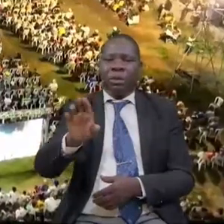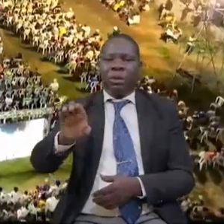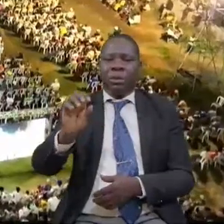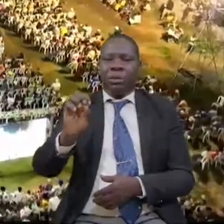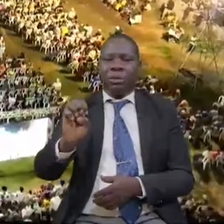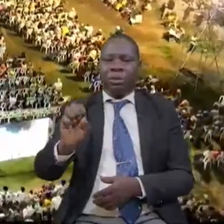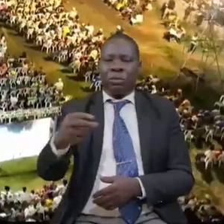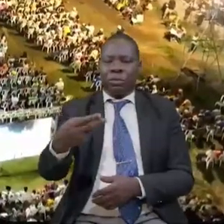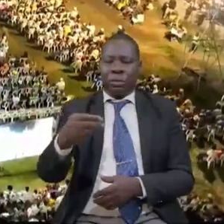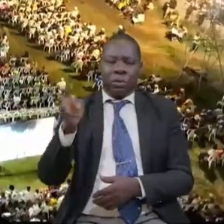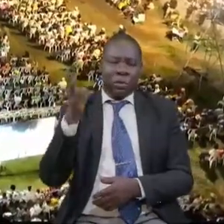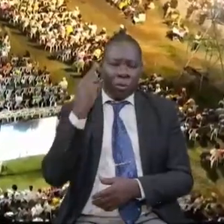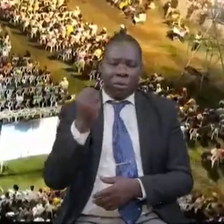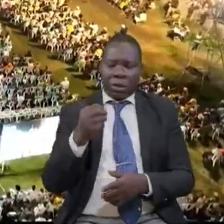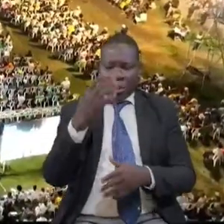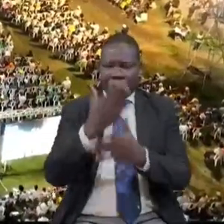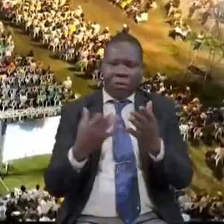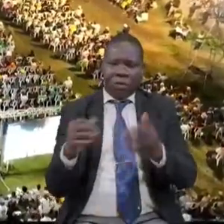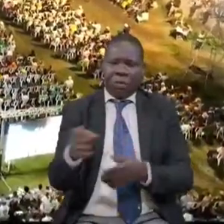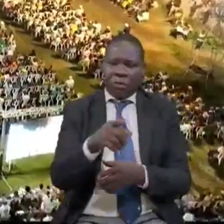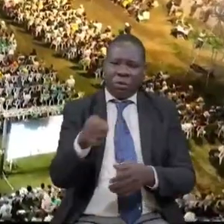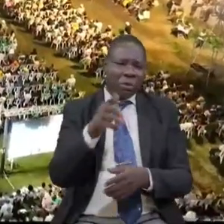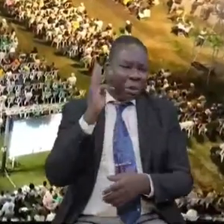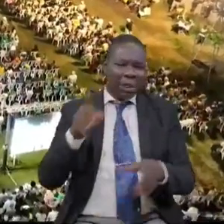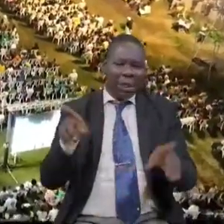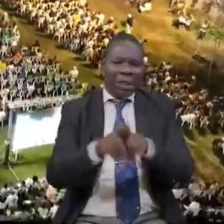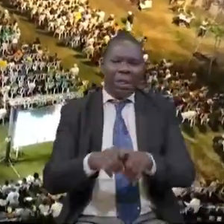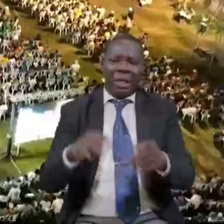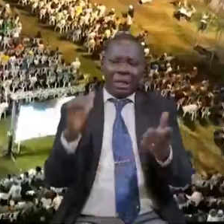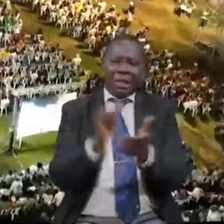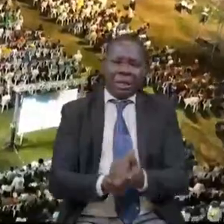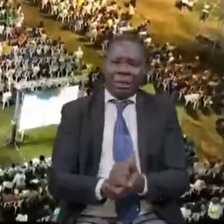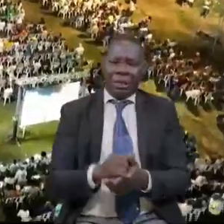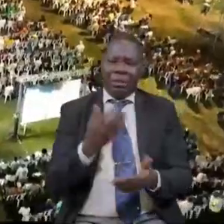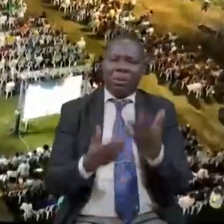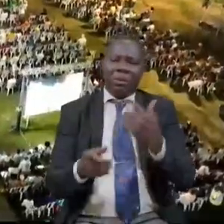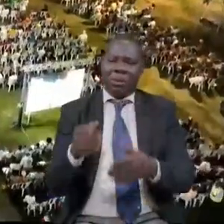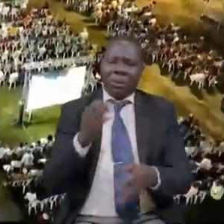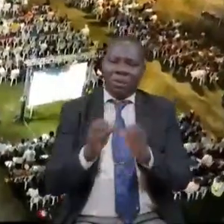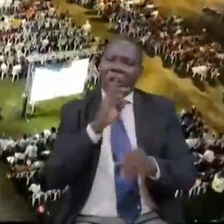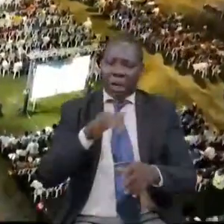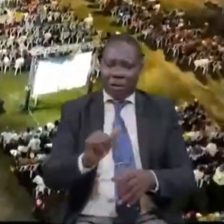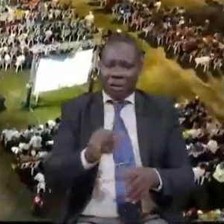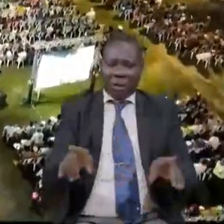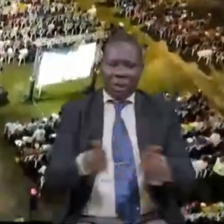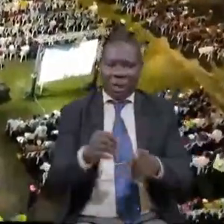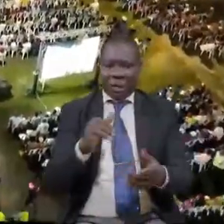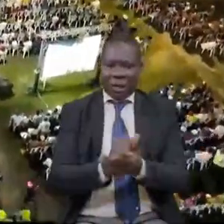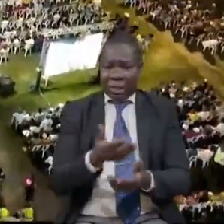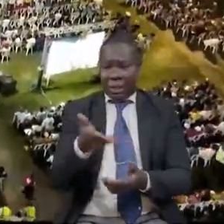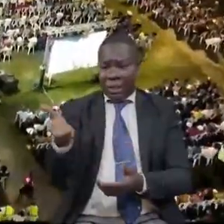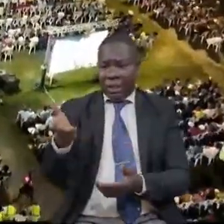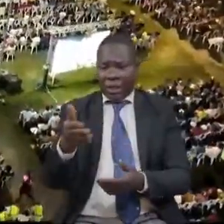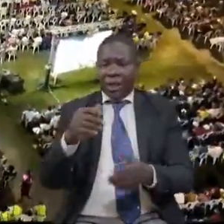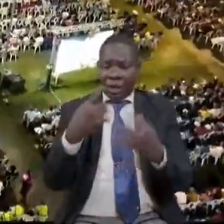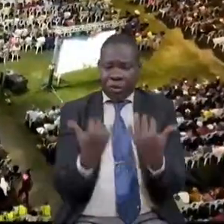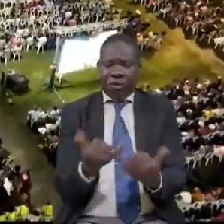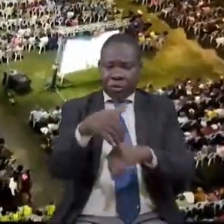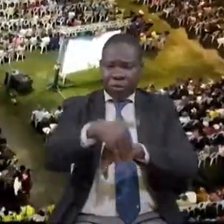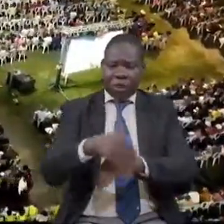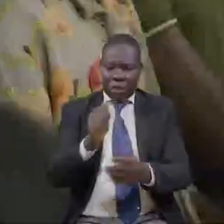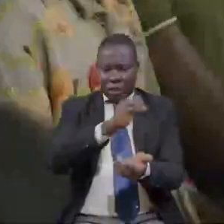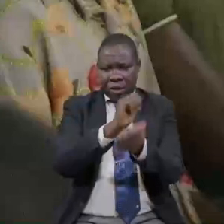vous étiez, et que vous étiez pareil. Peut-être vous êtes toujours là. Ce soir, un changement